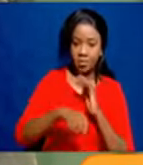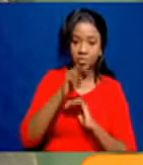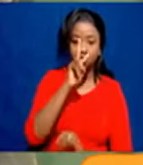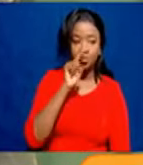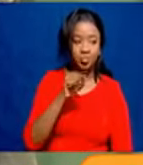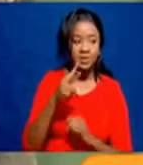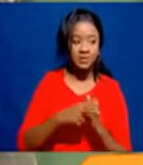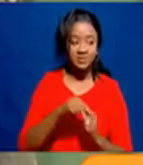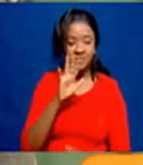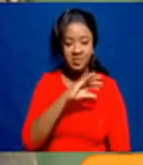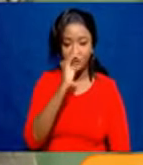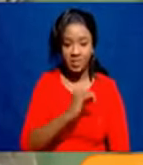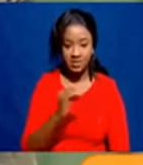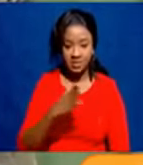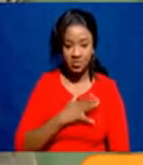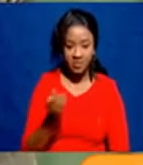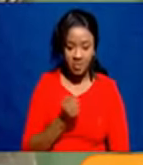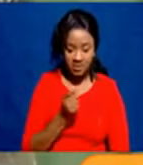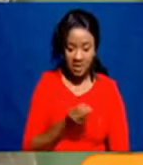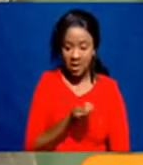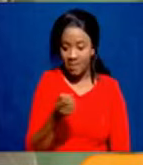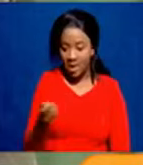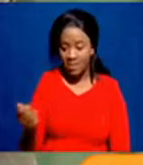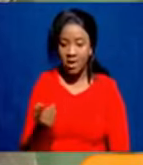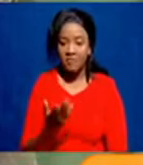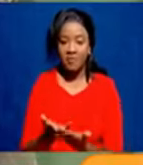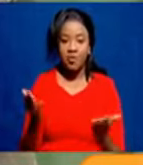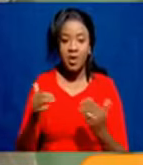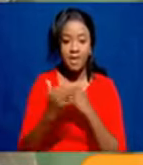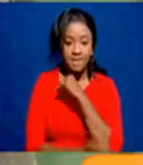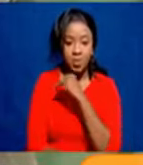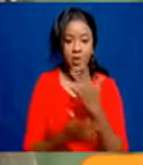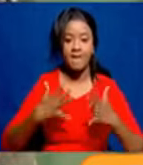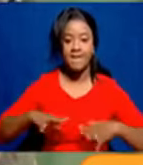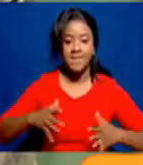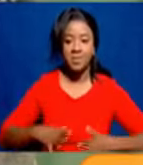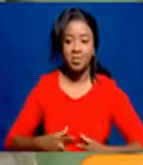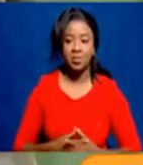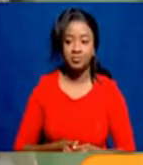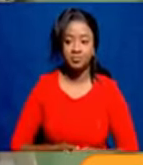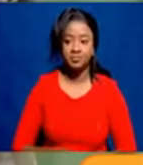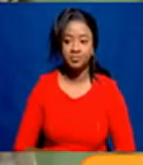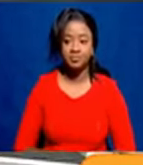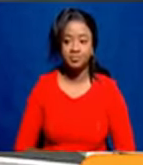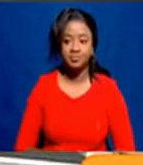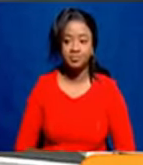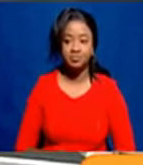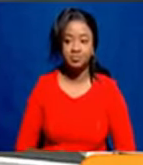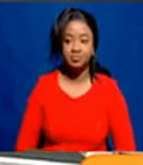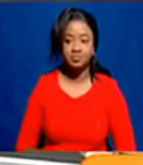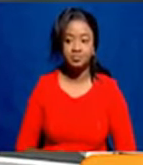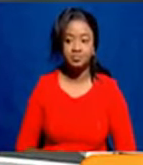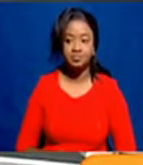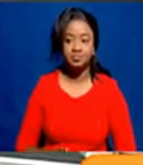2.75% of our income tulipie wale ambao hawana uwezo.